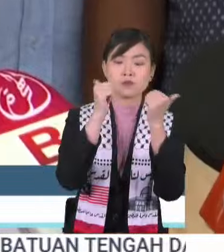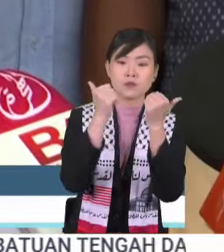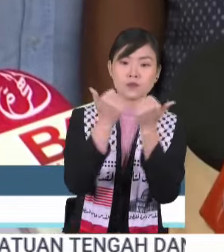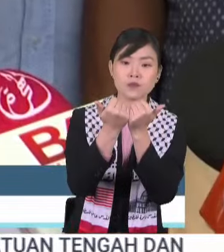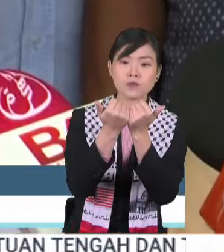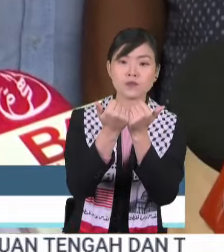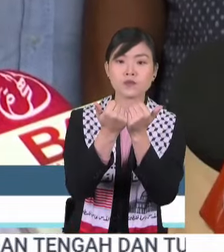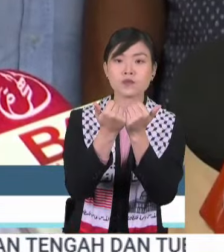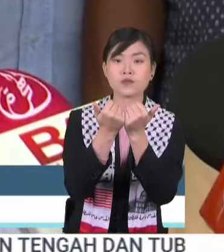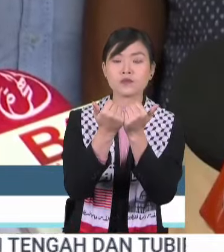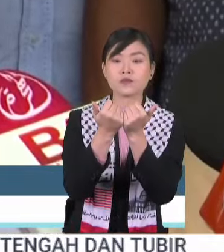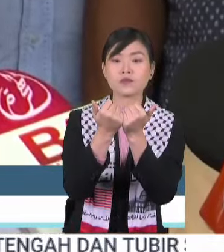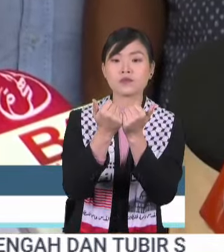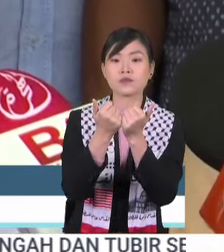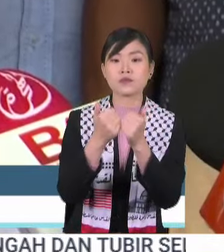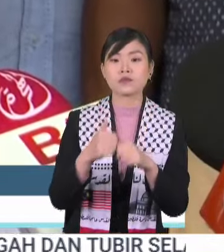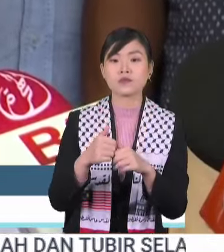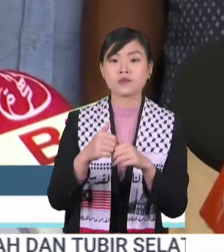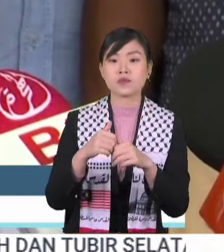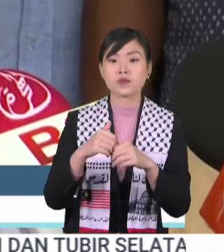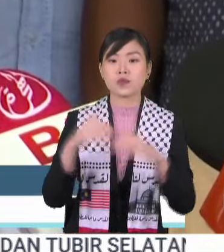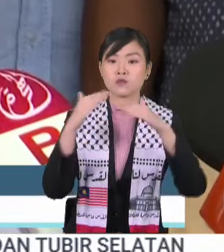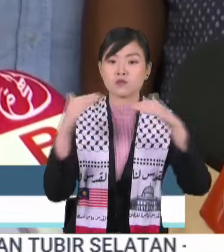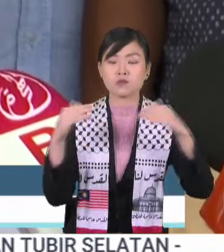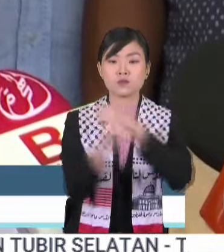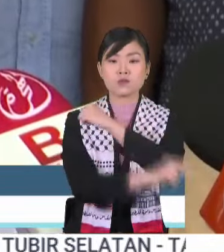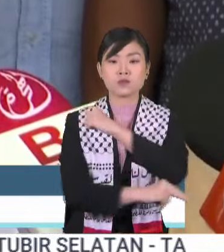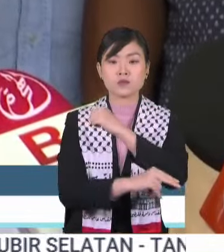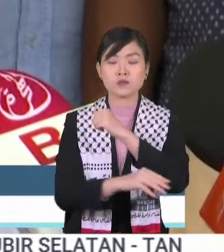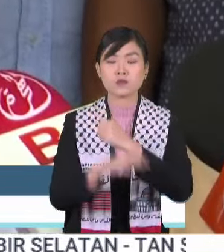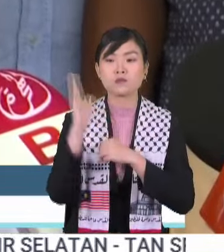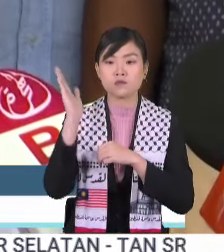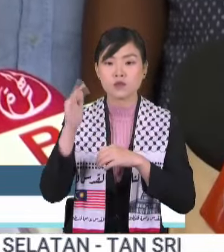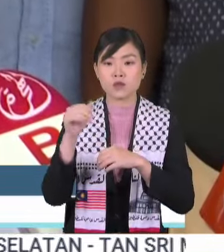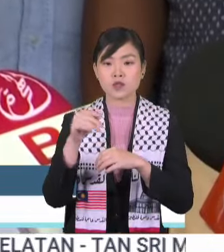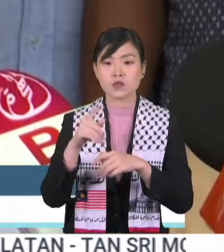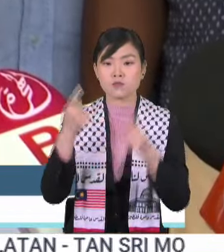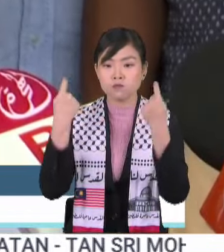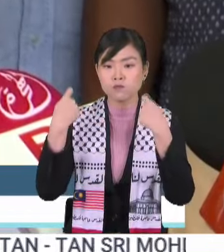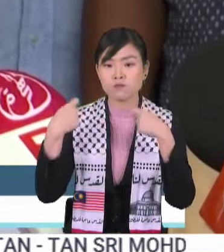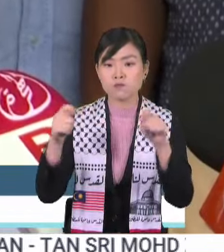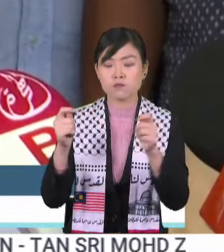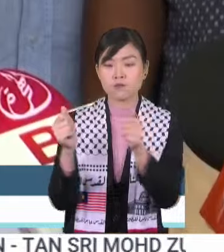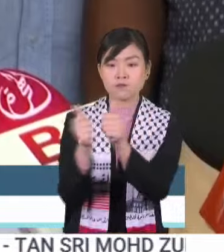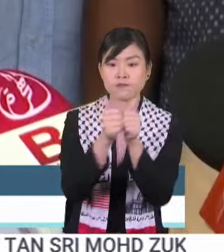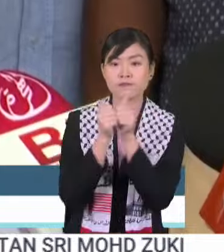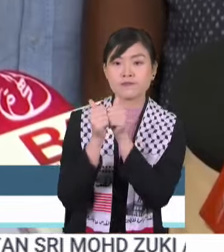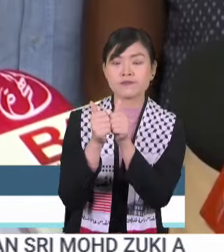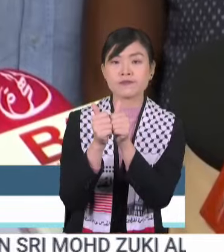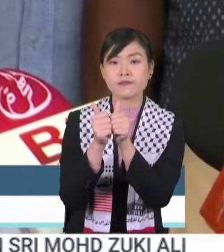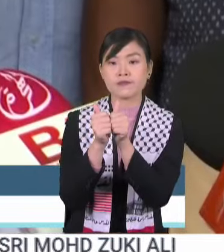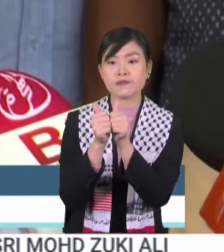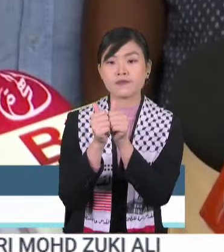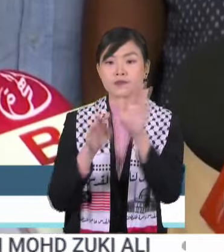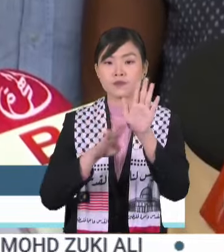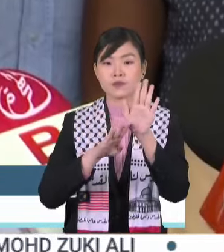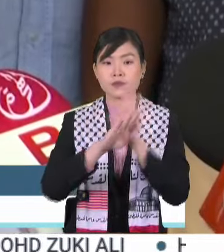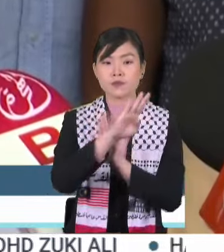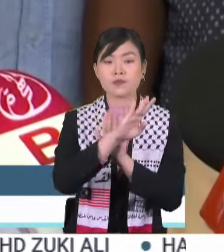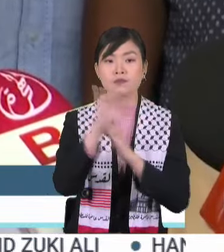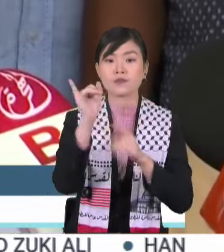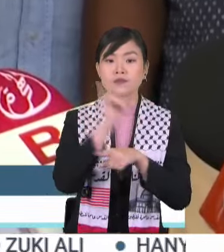daniya kita harap juga di peringkat Negeri akan Cuba bersama dalam membangunkan